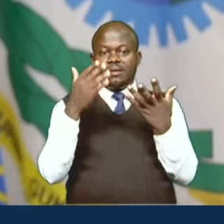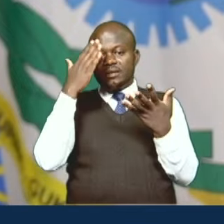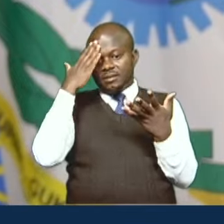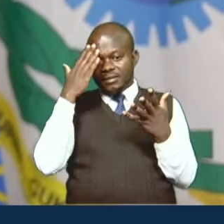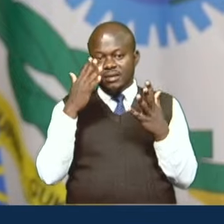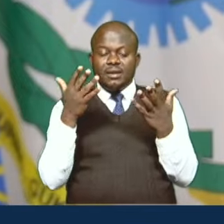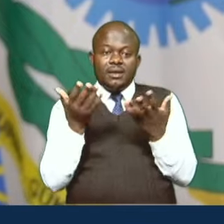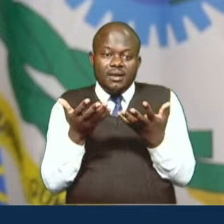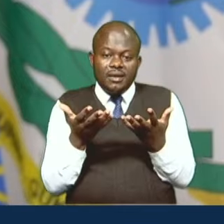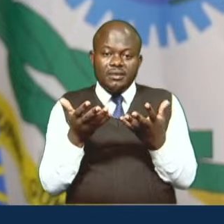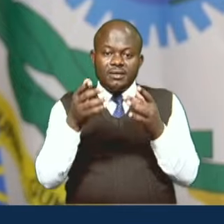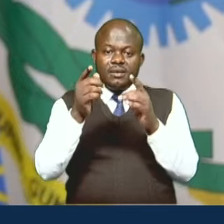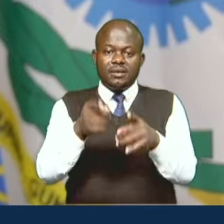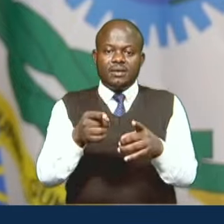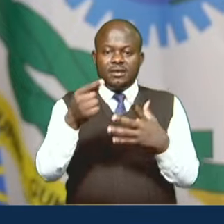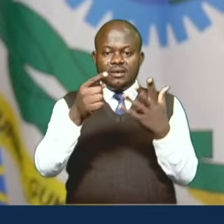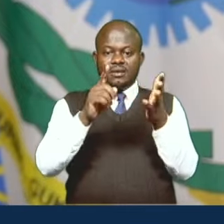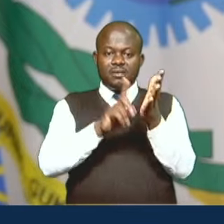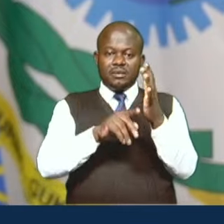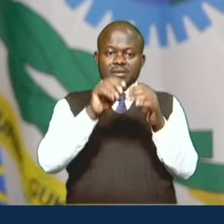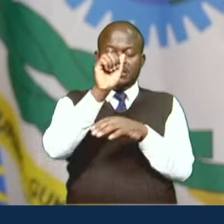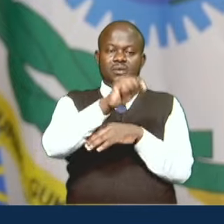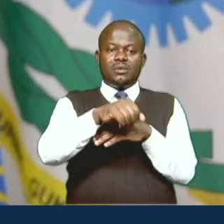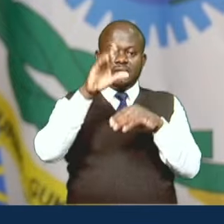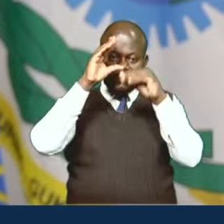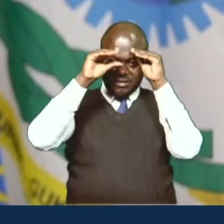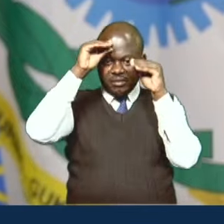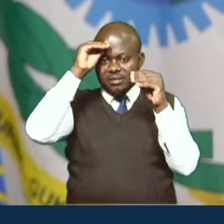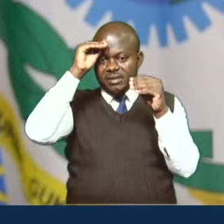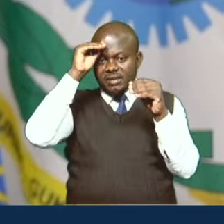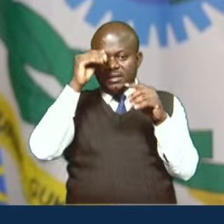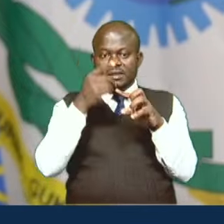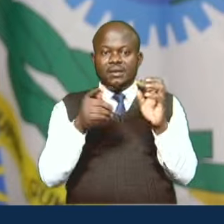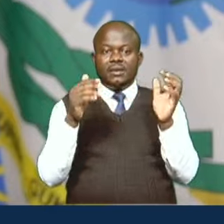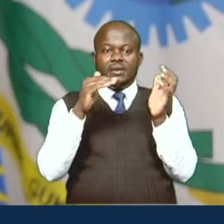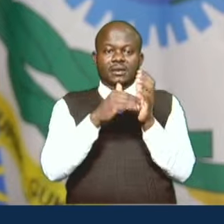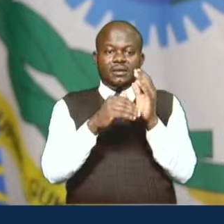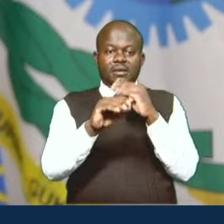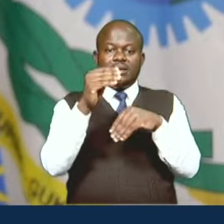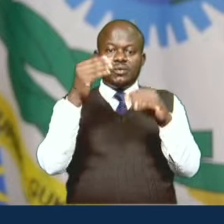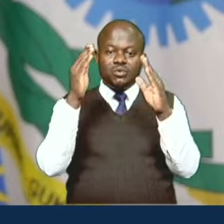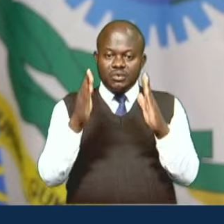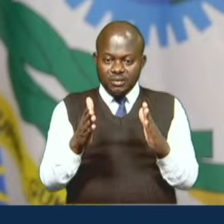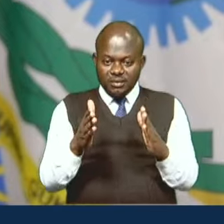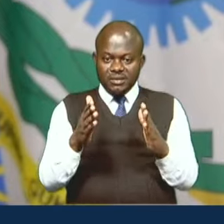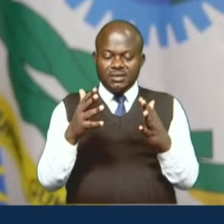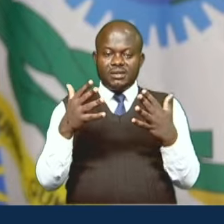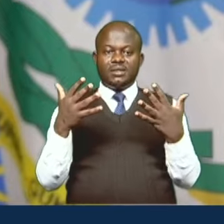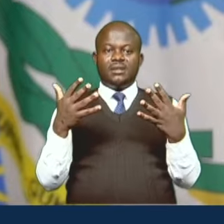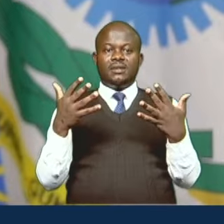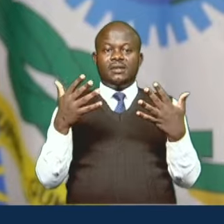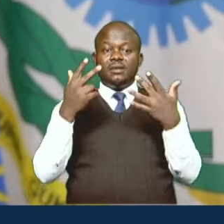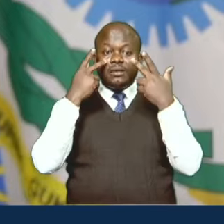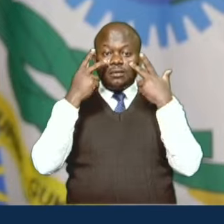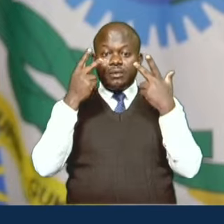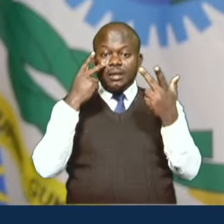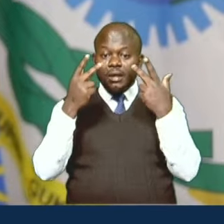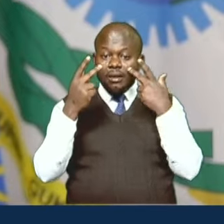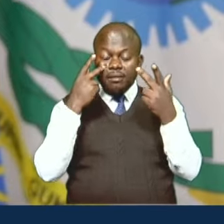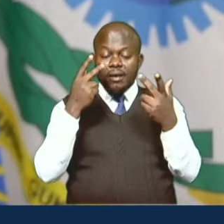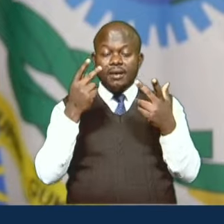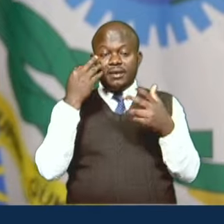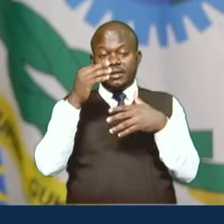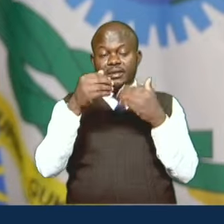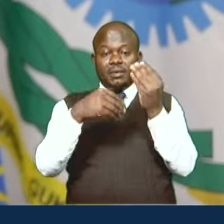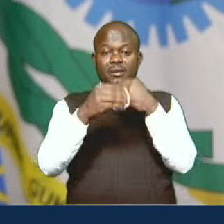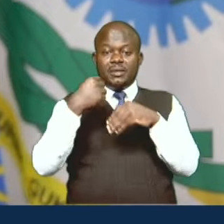aho bageze, ibyo baturusha tubyigireho. Hari iby'ubucuruzi, kureba ko abacuruzi